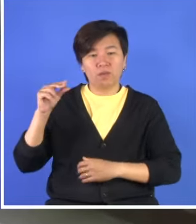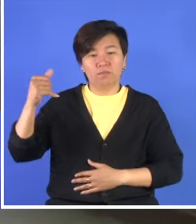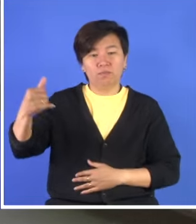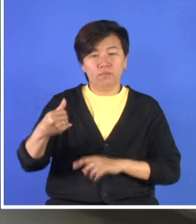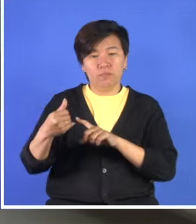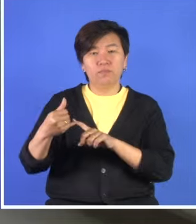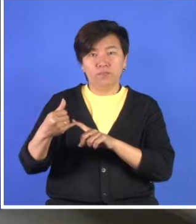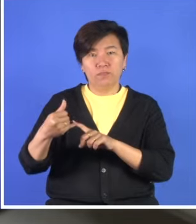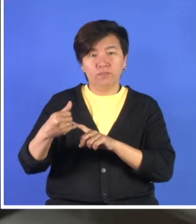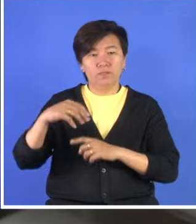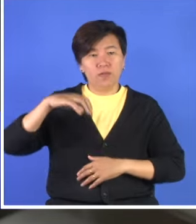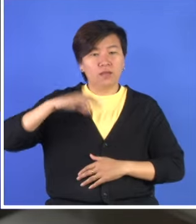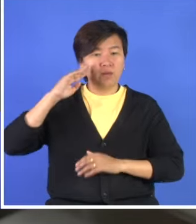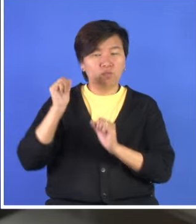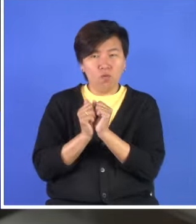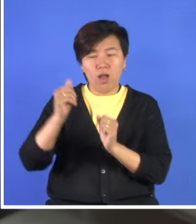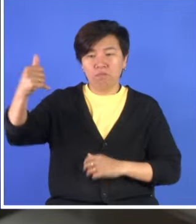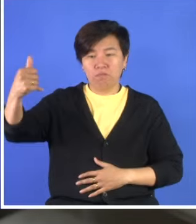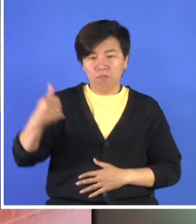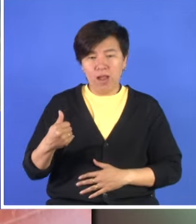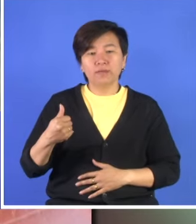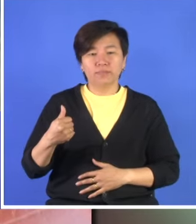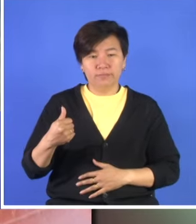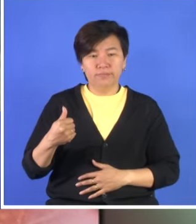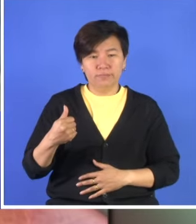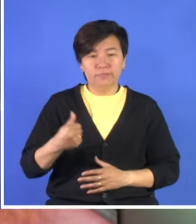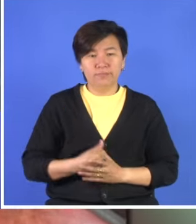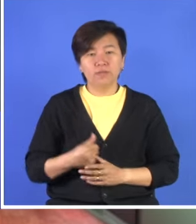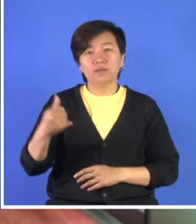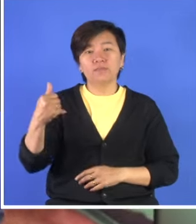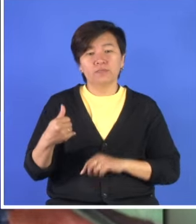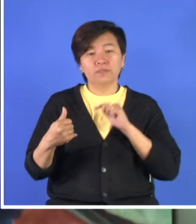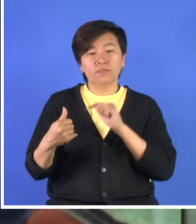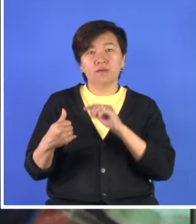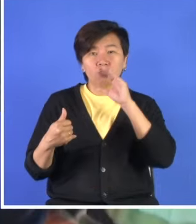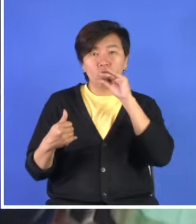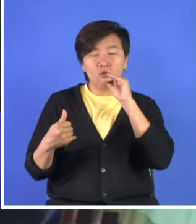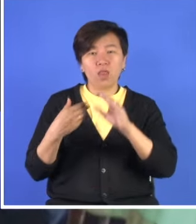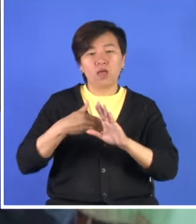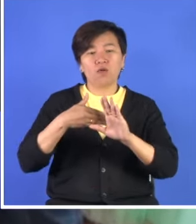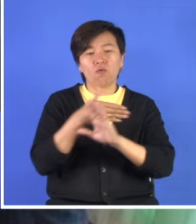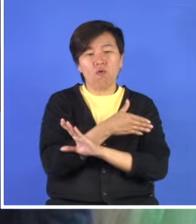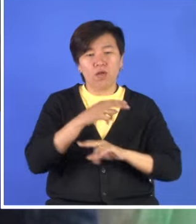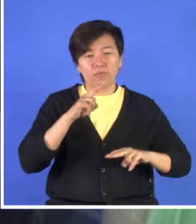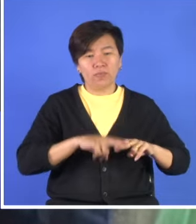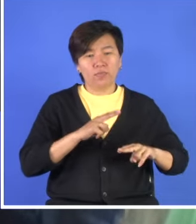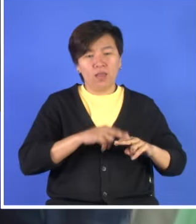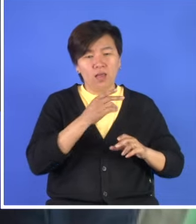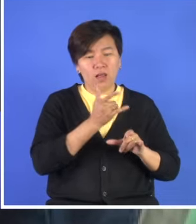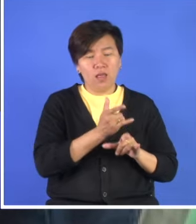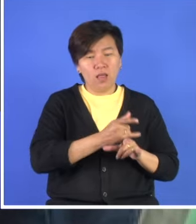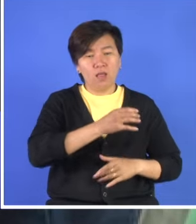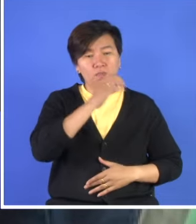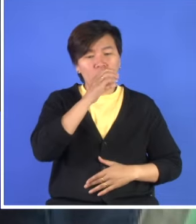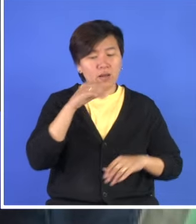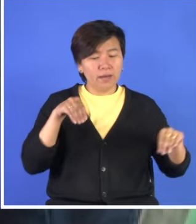ได้เดินทางไปมอบตัวกับตำรวจนะครับอยู่ที่สภ.ปลวกแดงโดยเจ้าตัวให้การว่าก่อนเกิดเหตุได้นั่งดื่มกับพวกอยู่ข้างห้องซึ่งอยู่